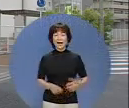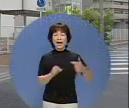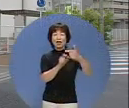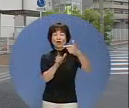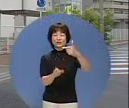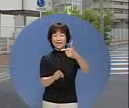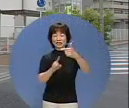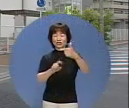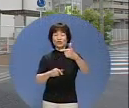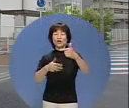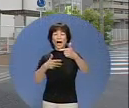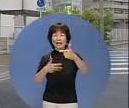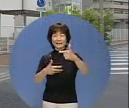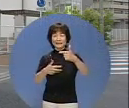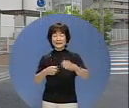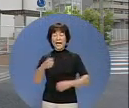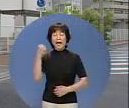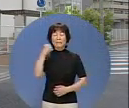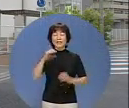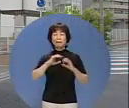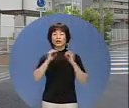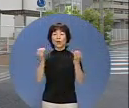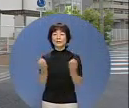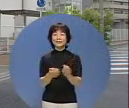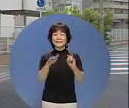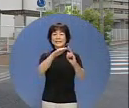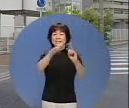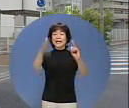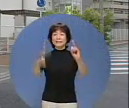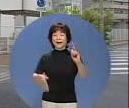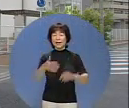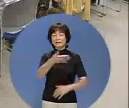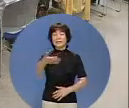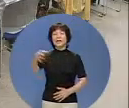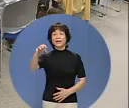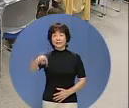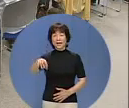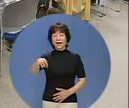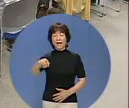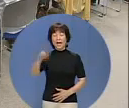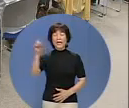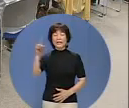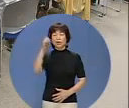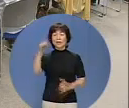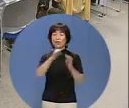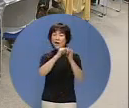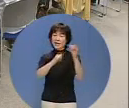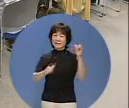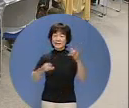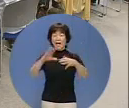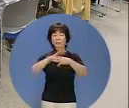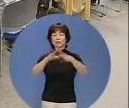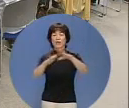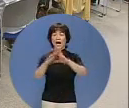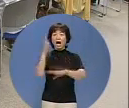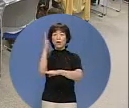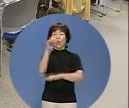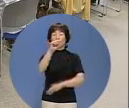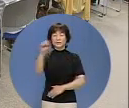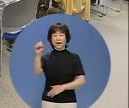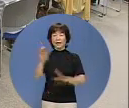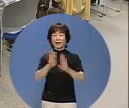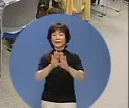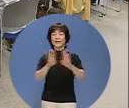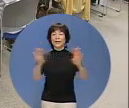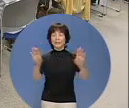6月18日南コミュニティセンターせせらぎで生駒の歴史と文化講座近世近代の